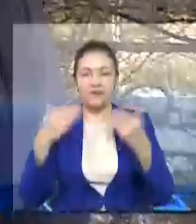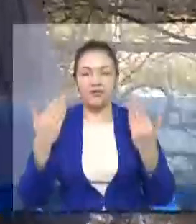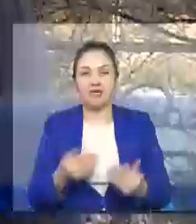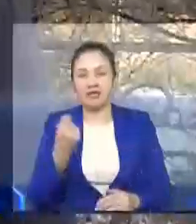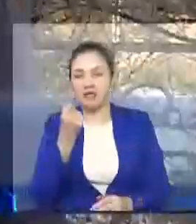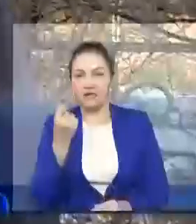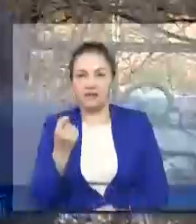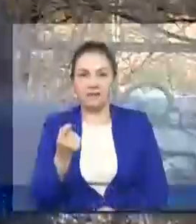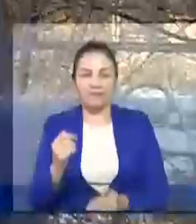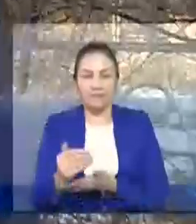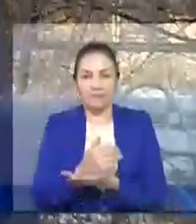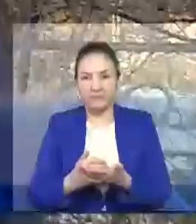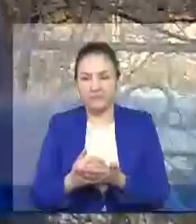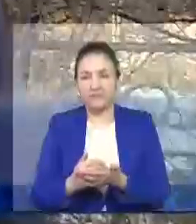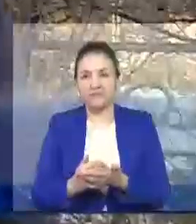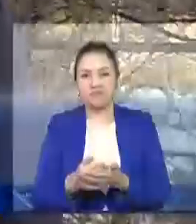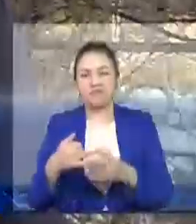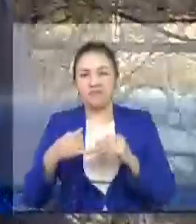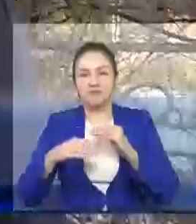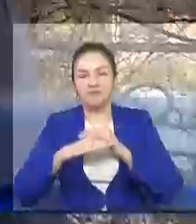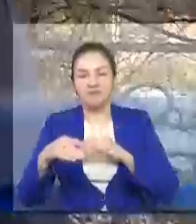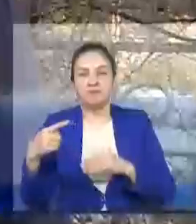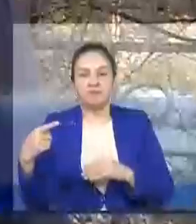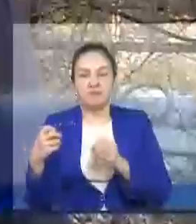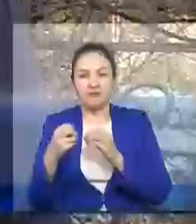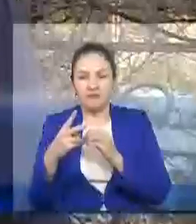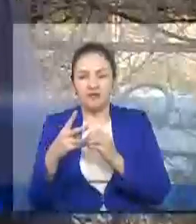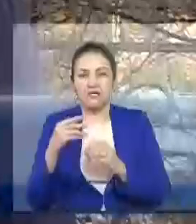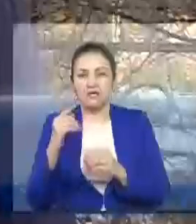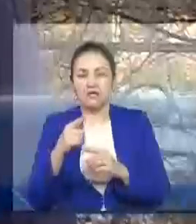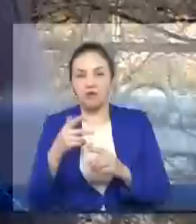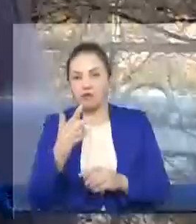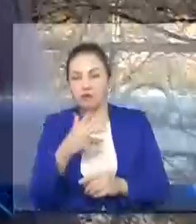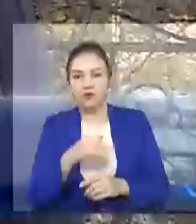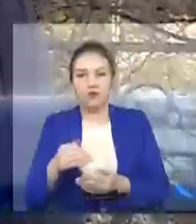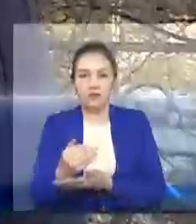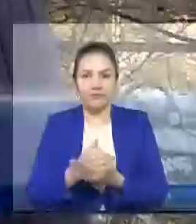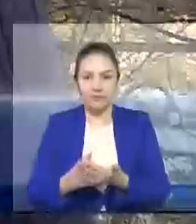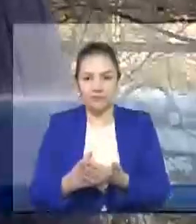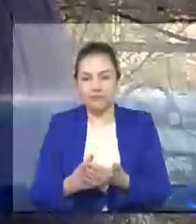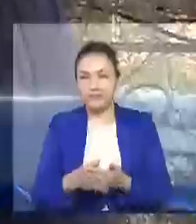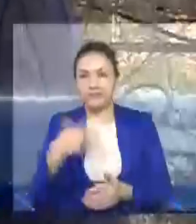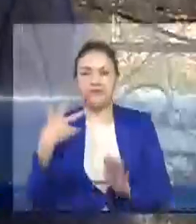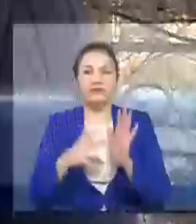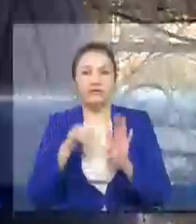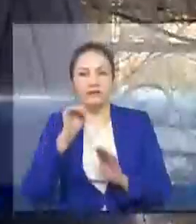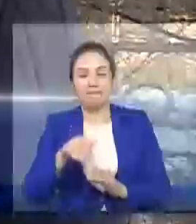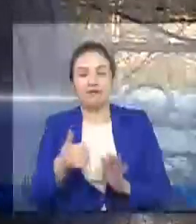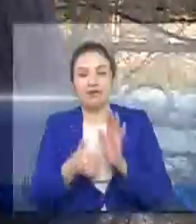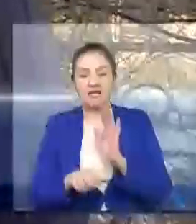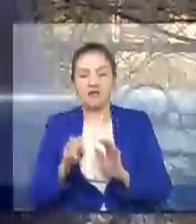дәнді дақыл жиналып, гектарына 12-3 центнерден өнім алып, 38600